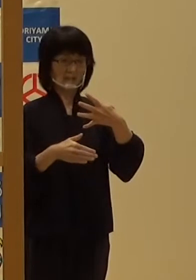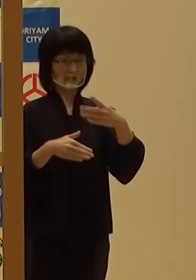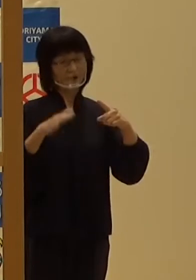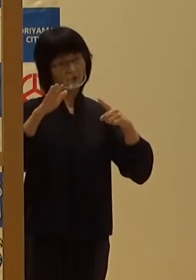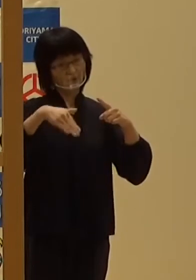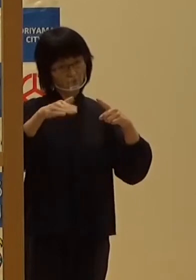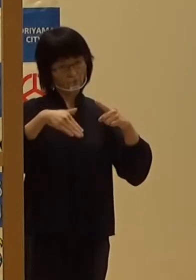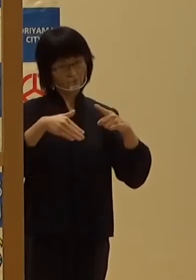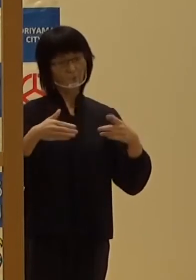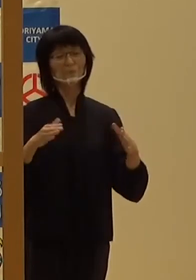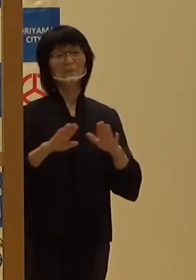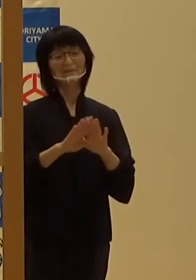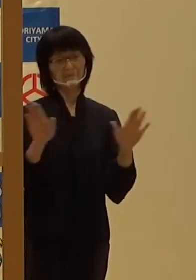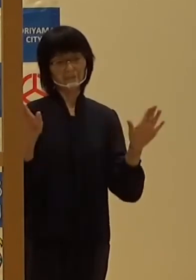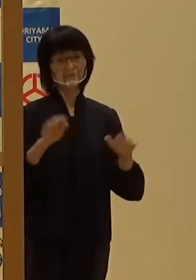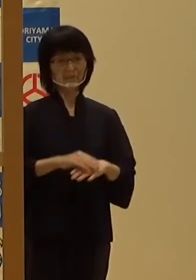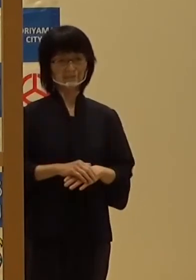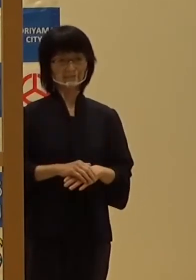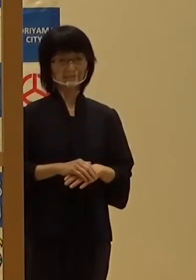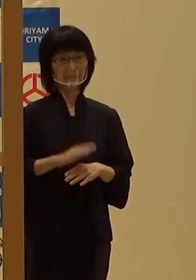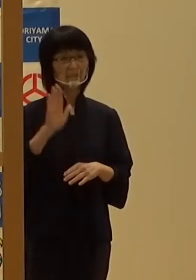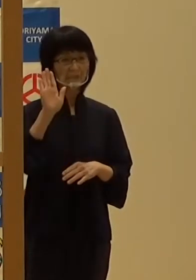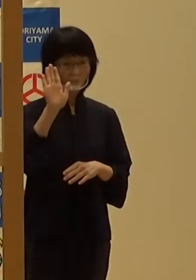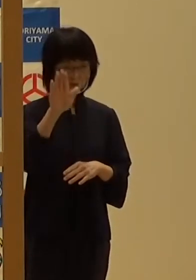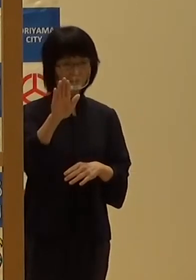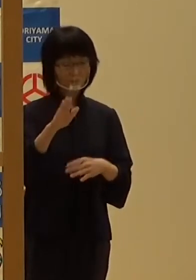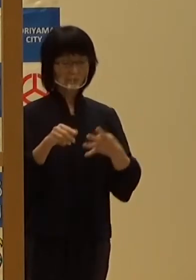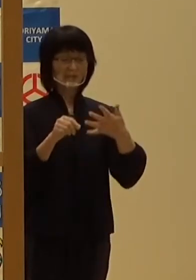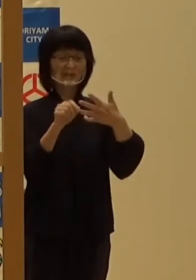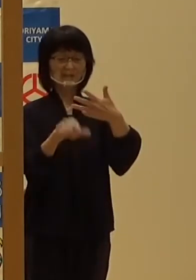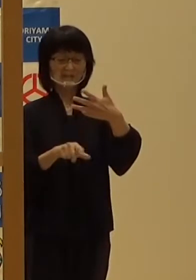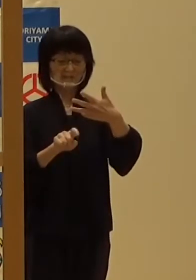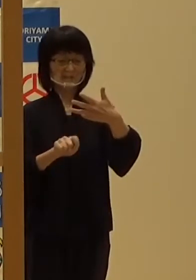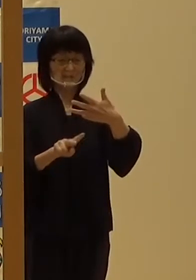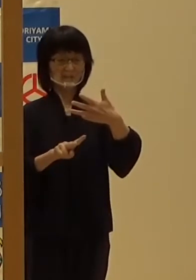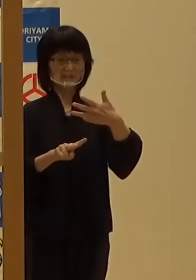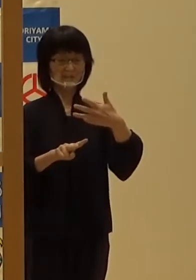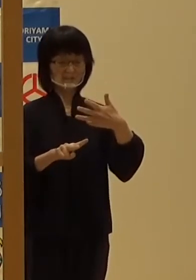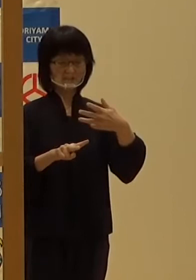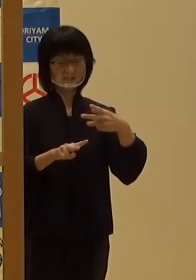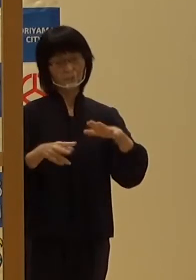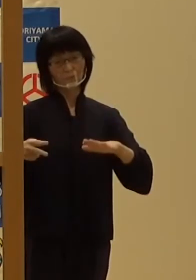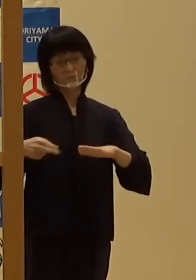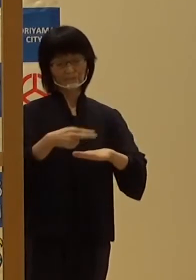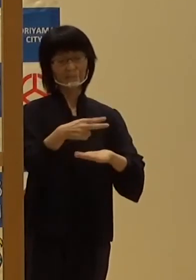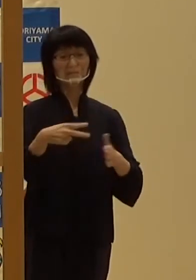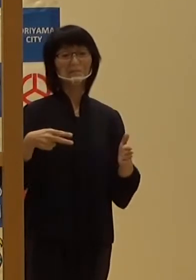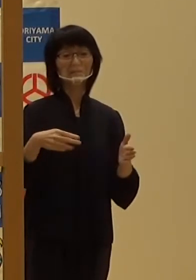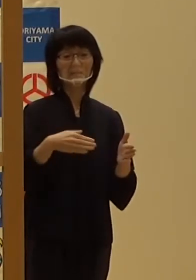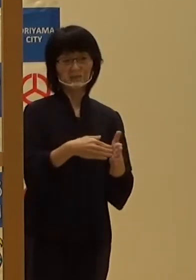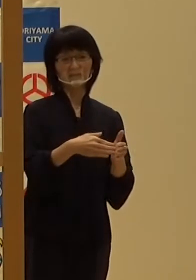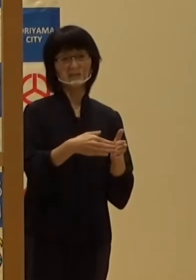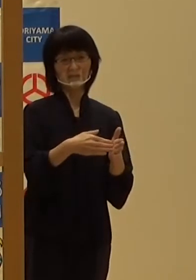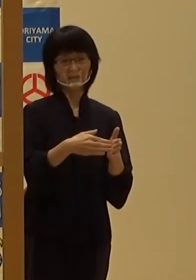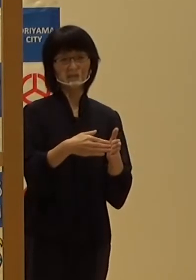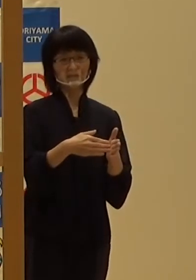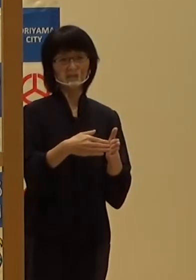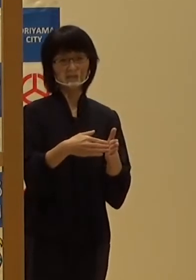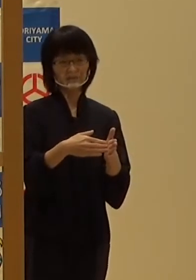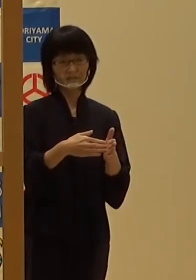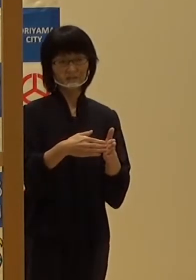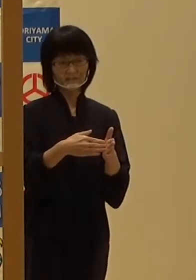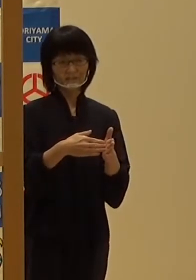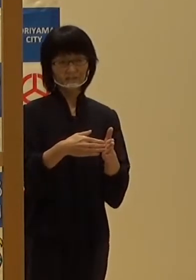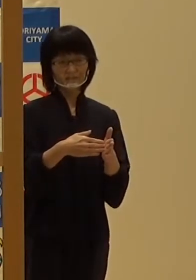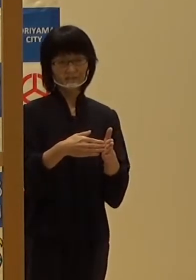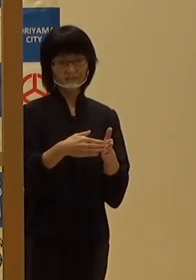始いたしまして、その後8月12日の募集締め切りまでにですね、いずれも共同